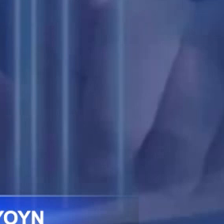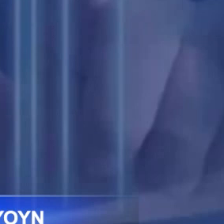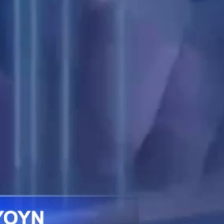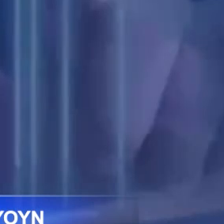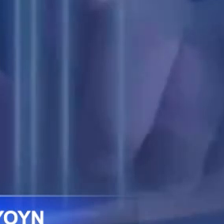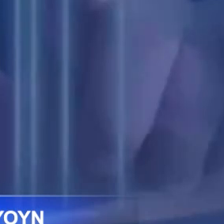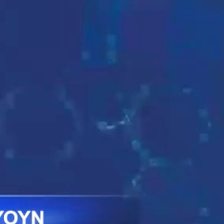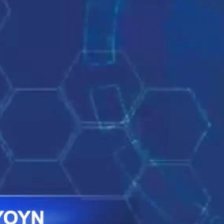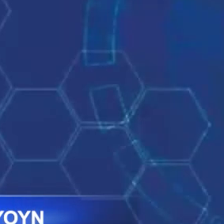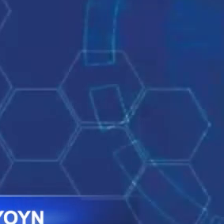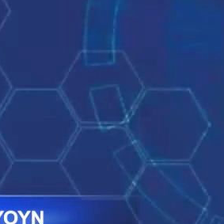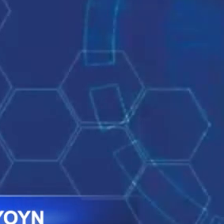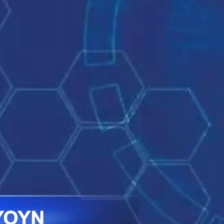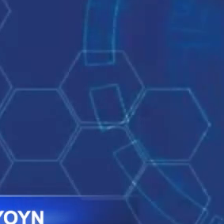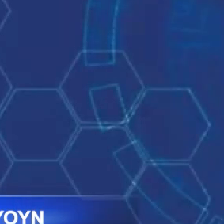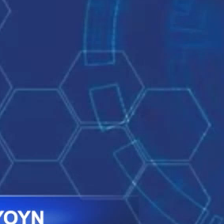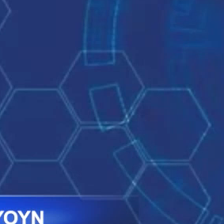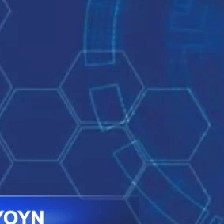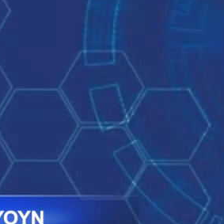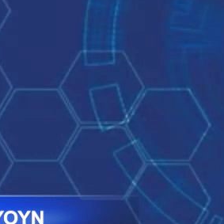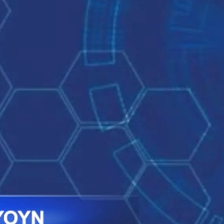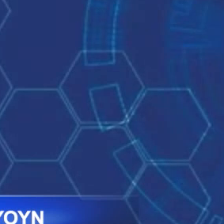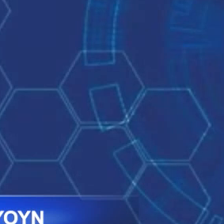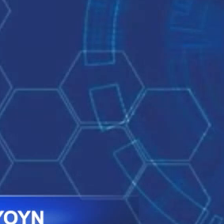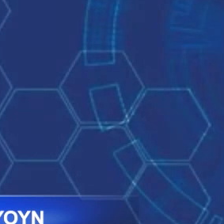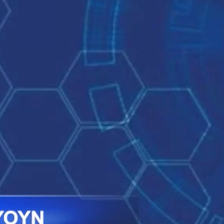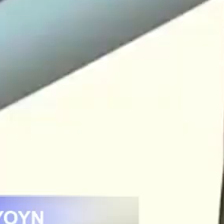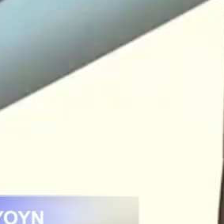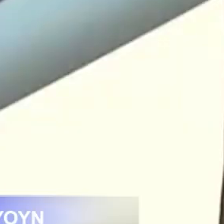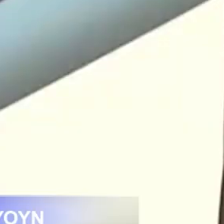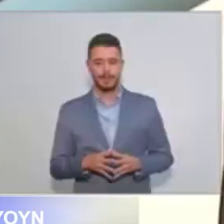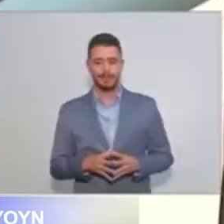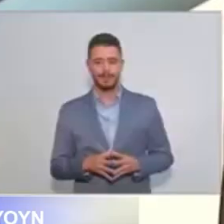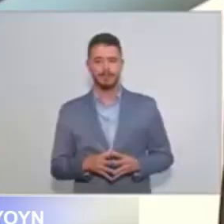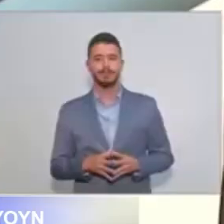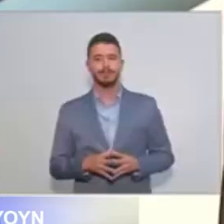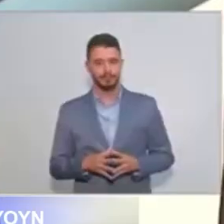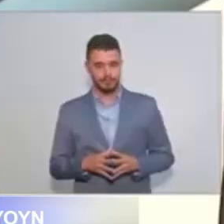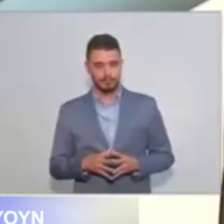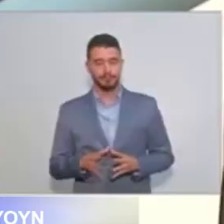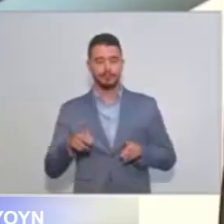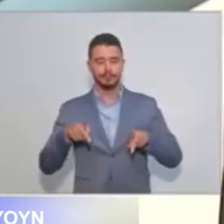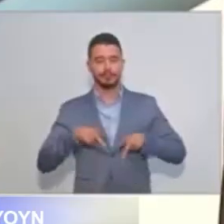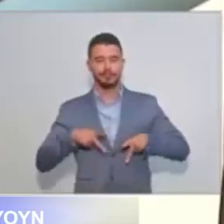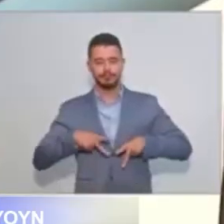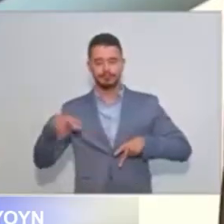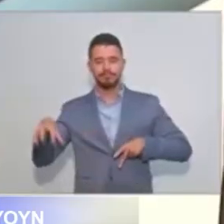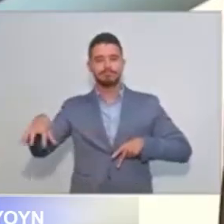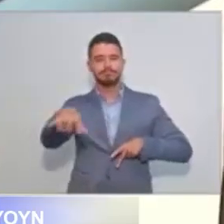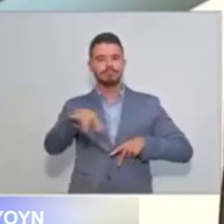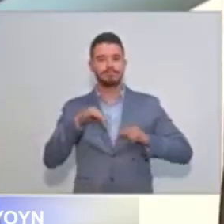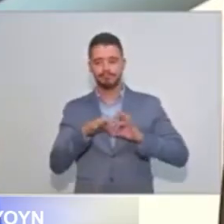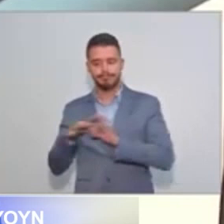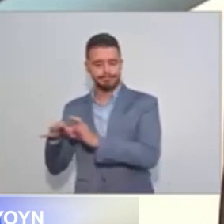λίστας αποτελεί προϊόν συνεργασίας και συντονισμού με πολλά ακόμη υπουργεία, καθώς έχει υπάρξει τα προηγούμενα